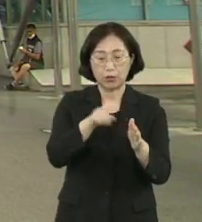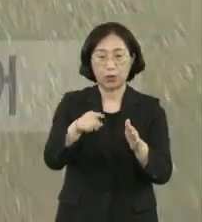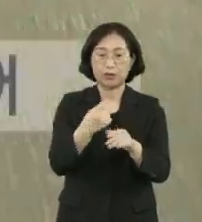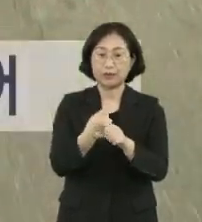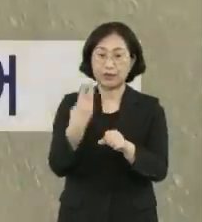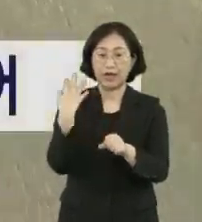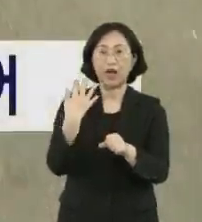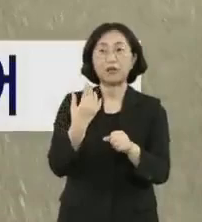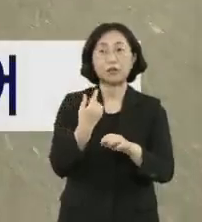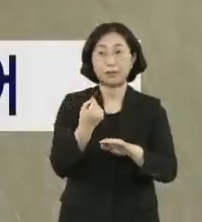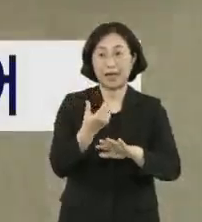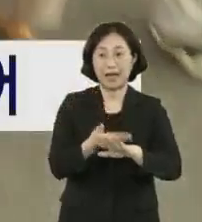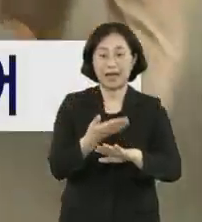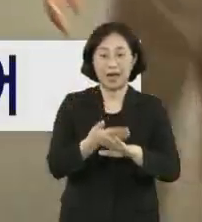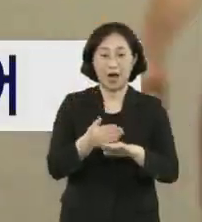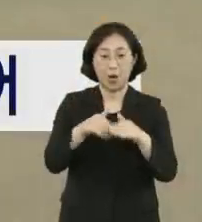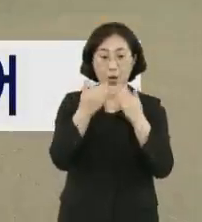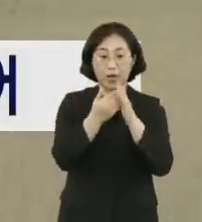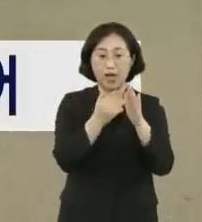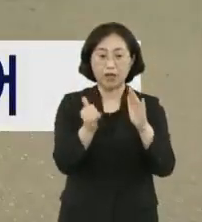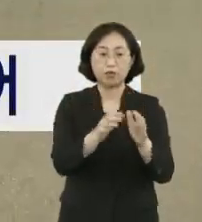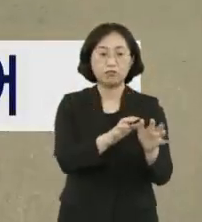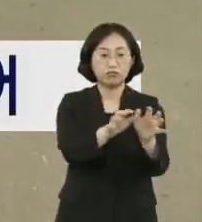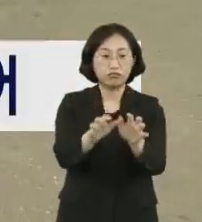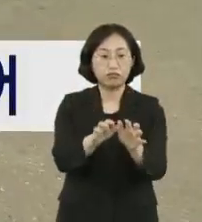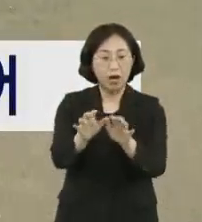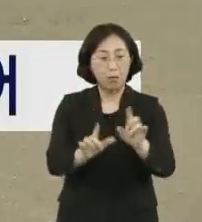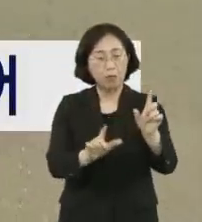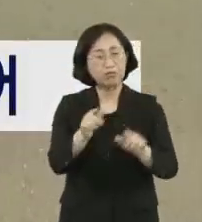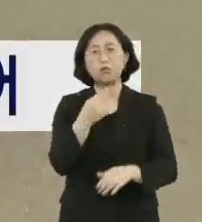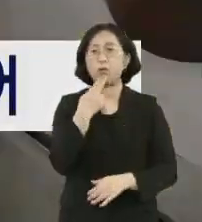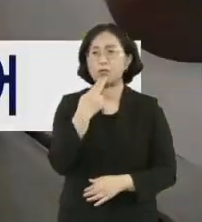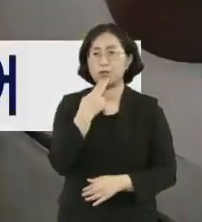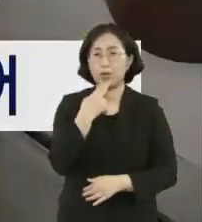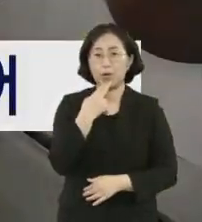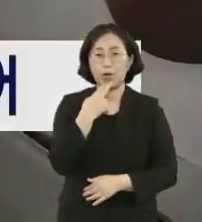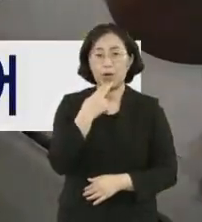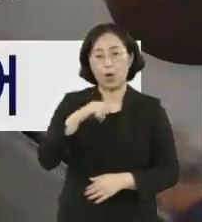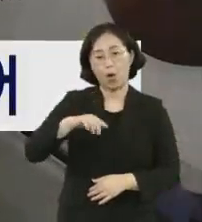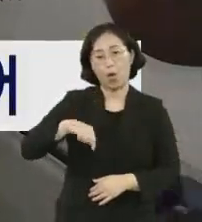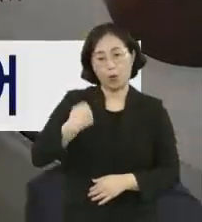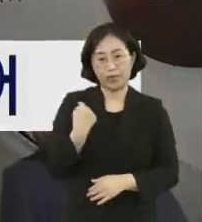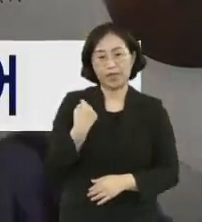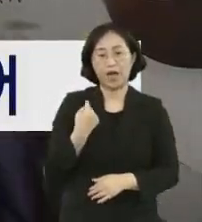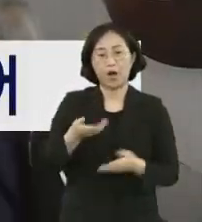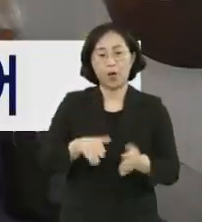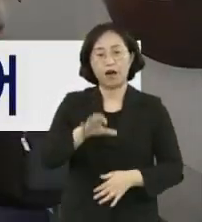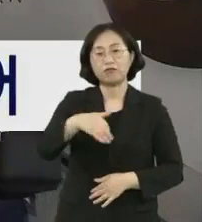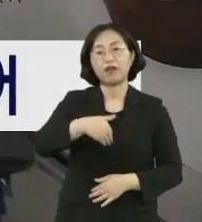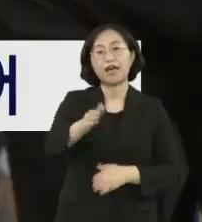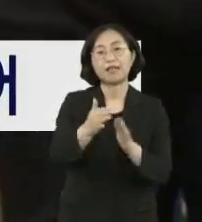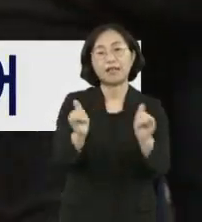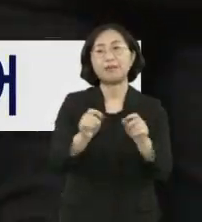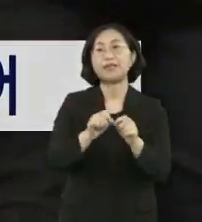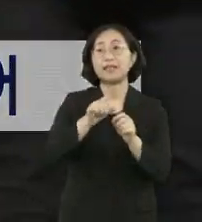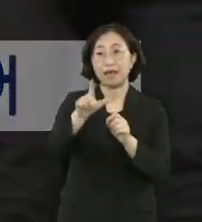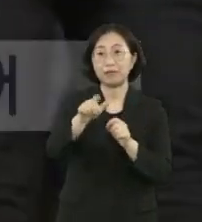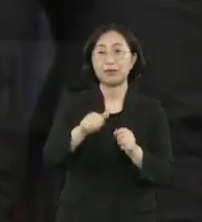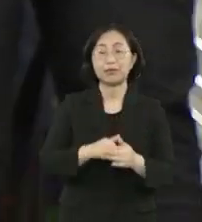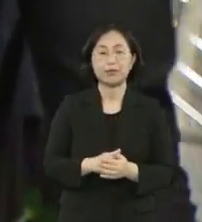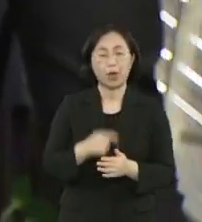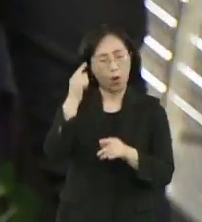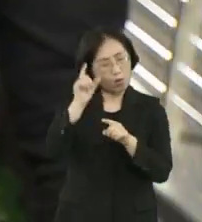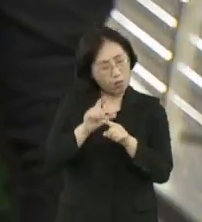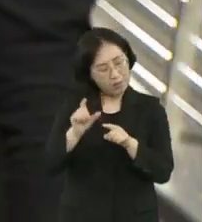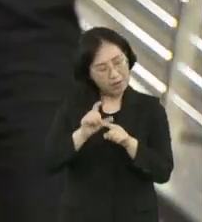명절과는 사뭇 다릅니다. 온 가족이 함께 다니는 모습은 찾아보기 힘들고 나 홀로 귀성객이 대부분입니다. 고민